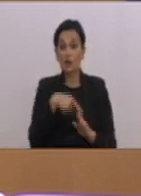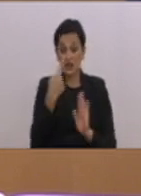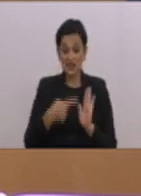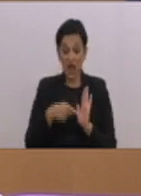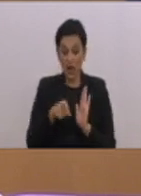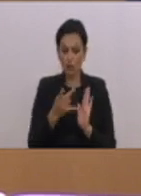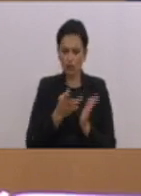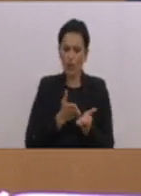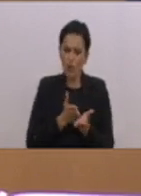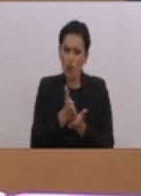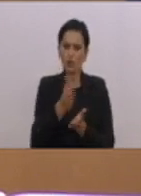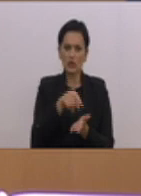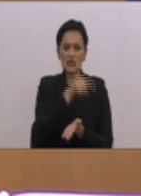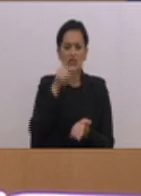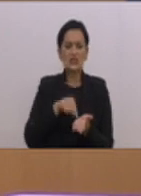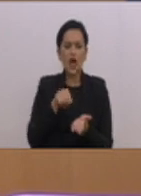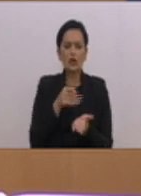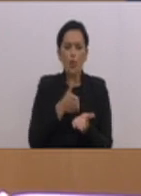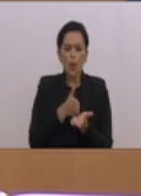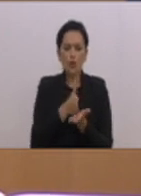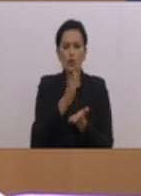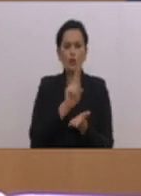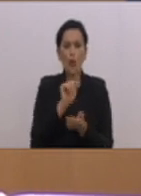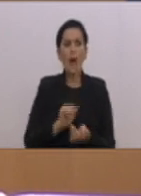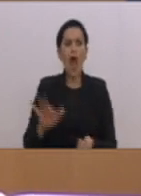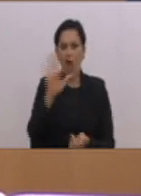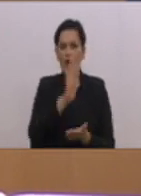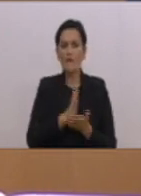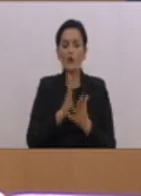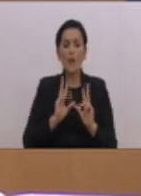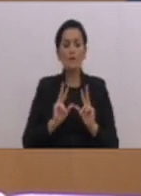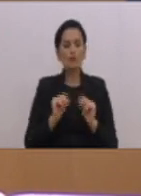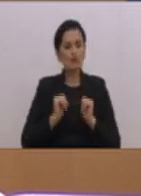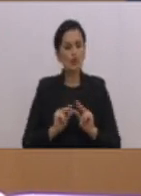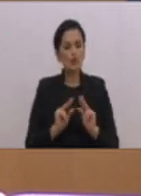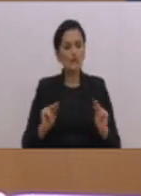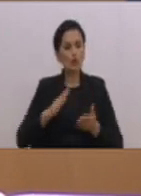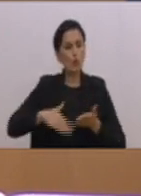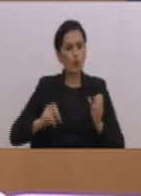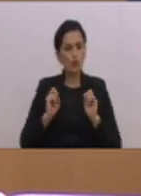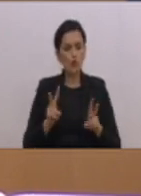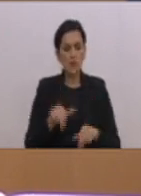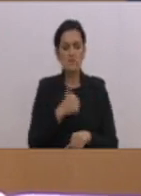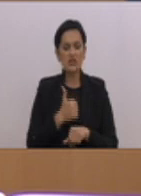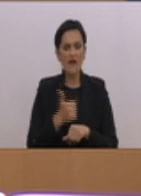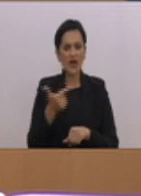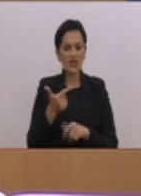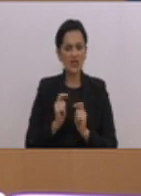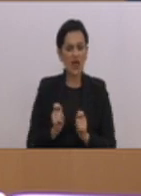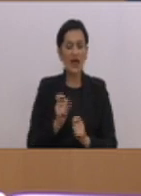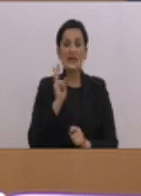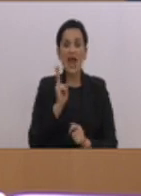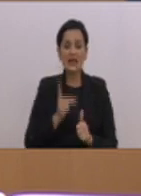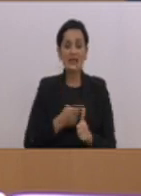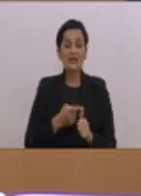ვიყოთ ორიენტირებული, ორიენტირებული ვიყოთ იმაზე, რომ ევროპა არის მშვიდობის და უსაფრთხოების მთავარი გარანტი. Candidatii